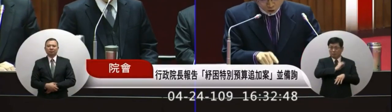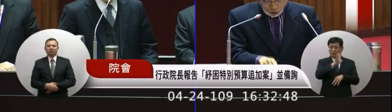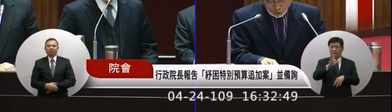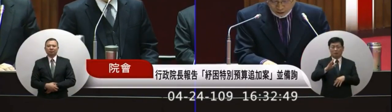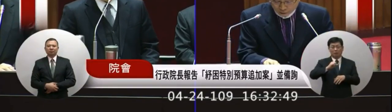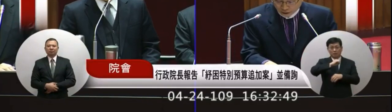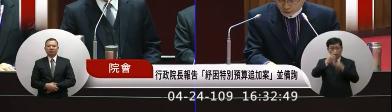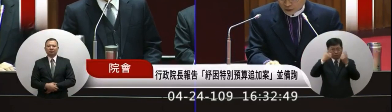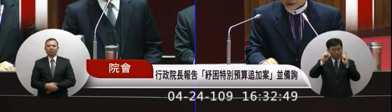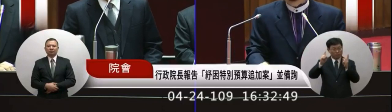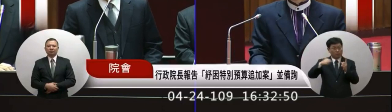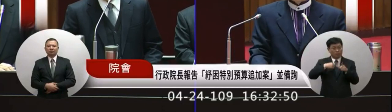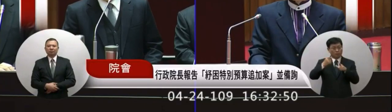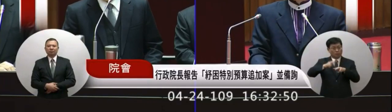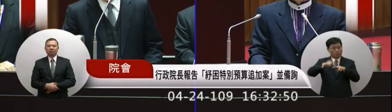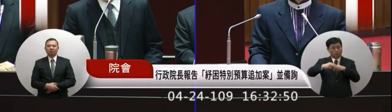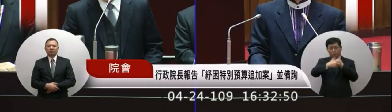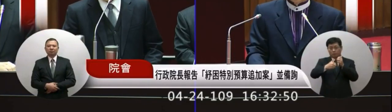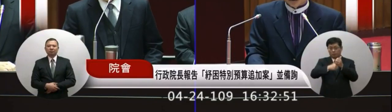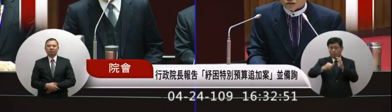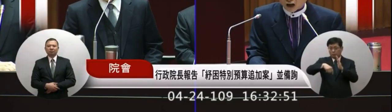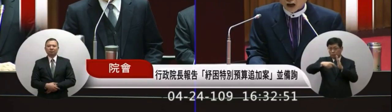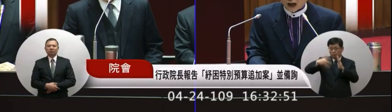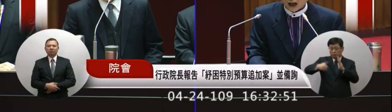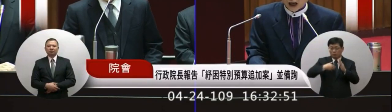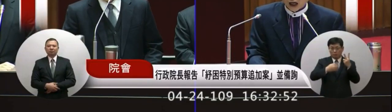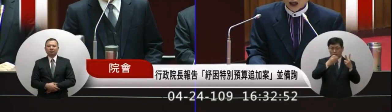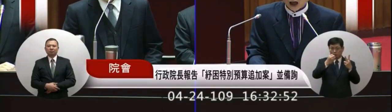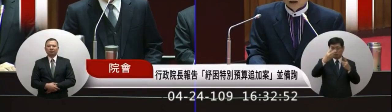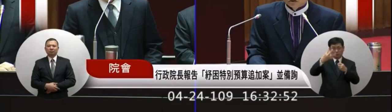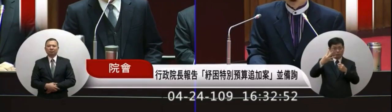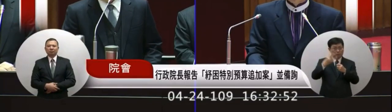的工卫院的院长说可能要到2024啊。